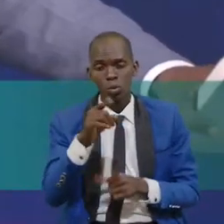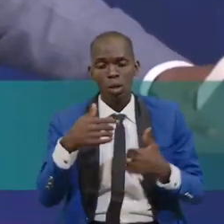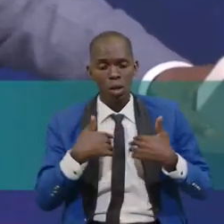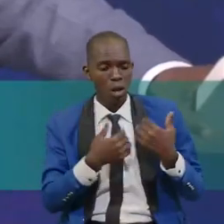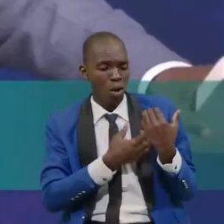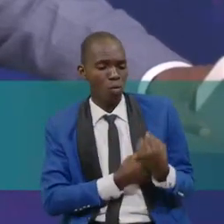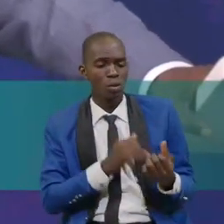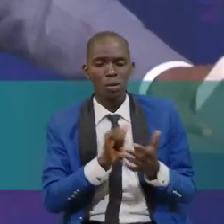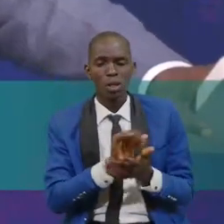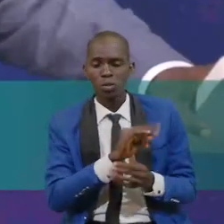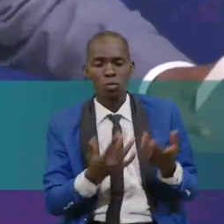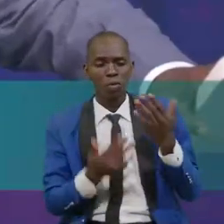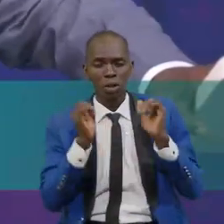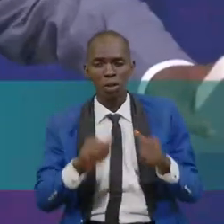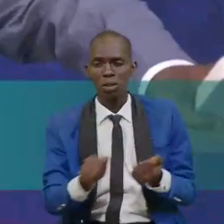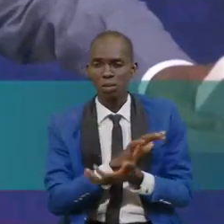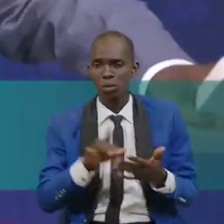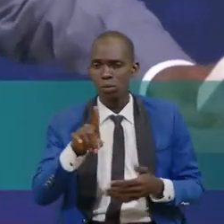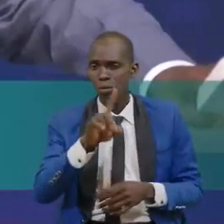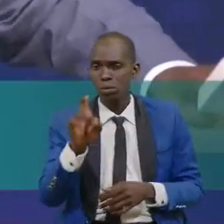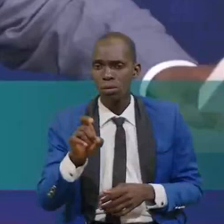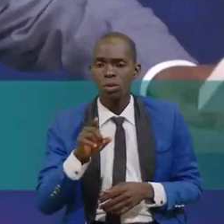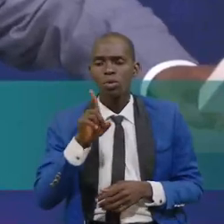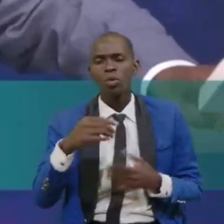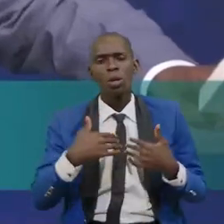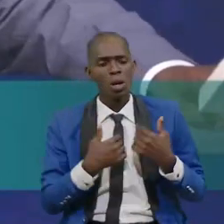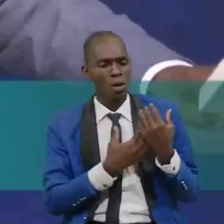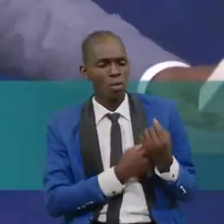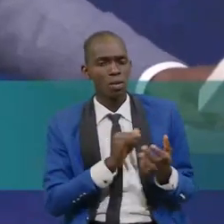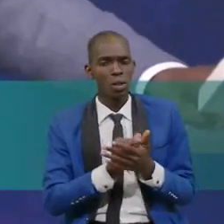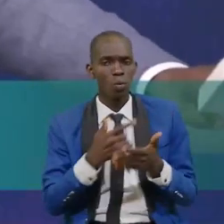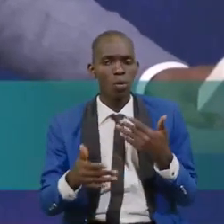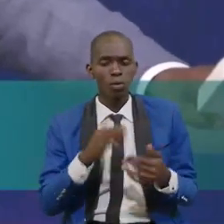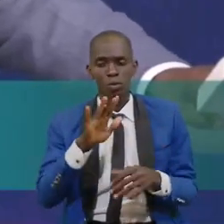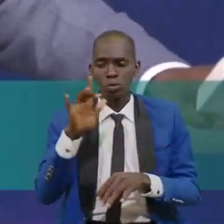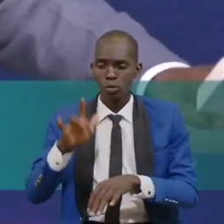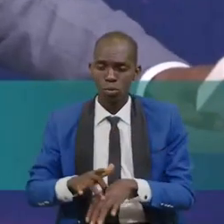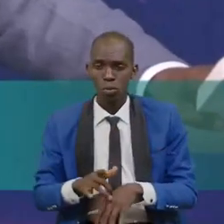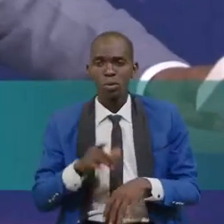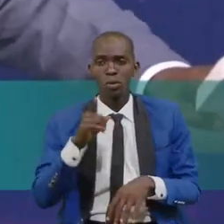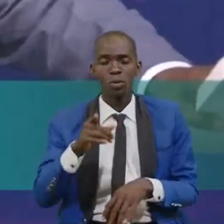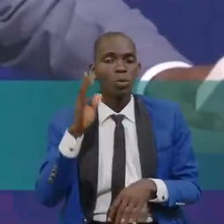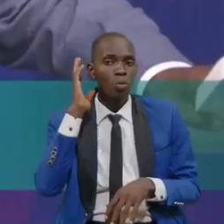feu ne peut te brûler? Est-ce que tu as l'assurance que tout ce que ta main touchera,